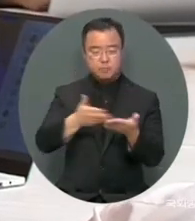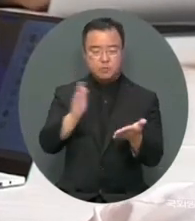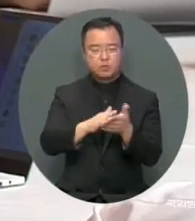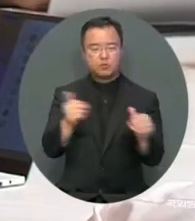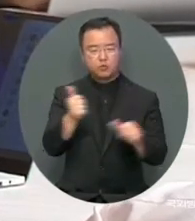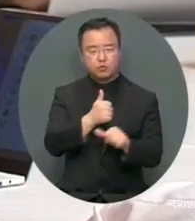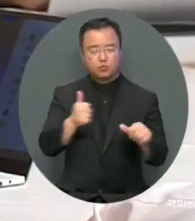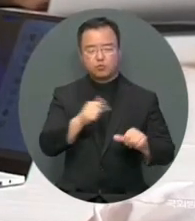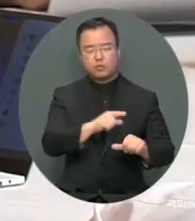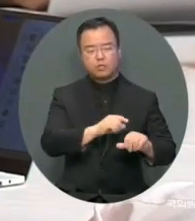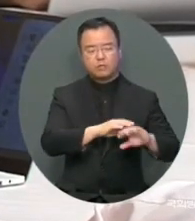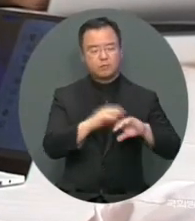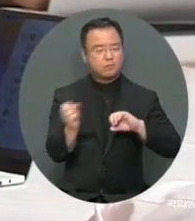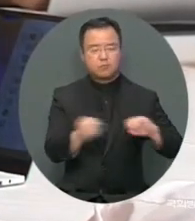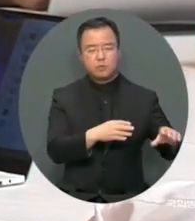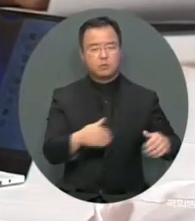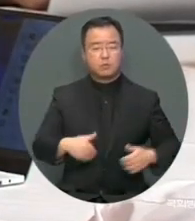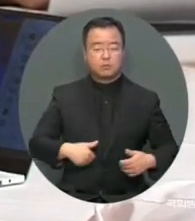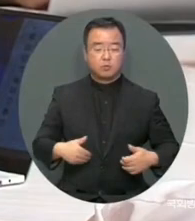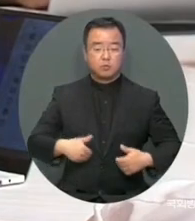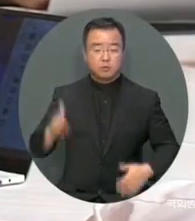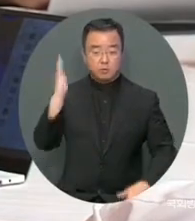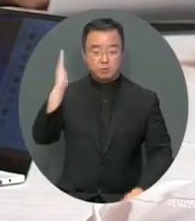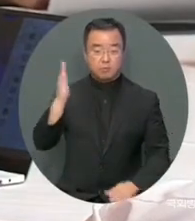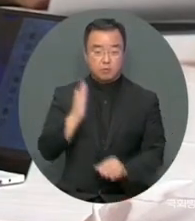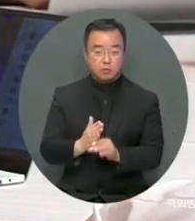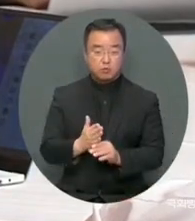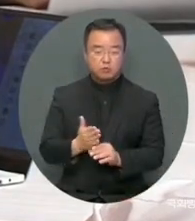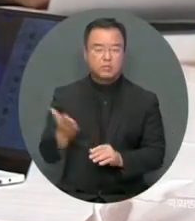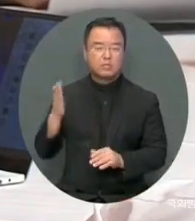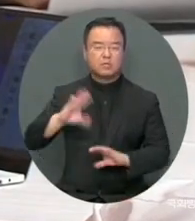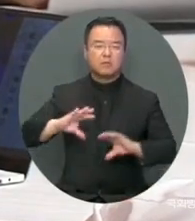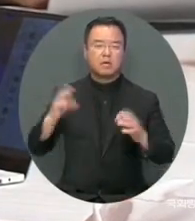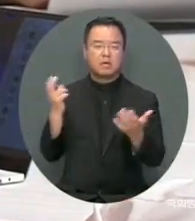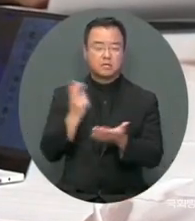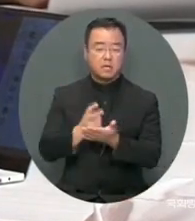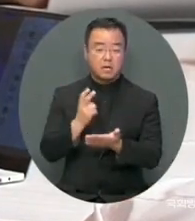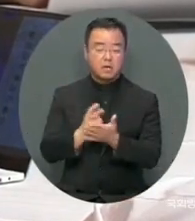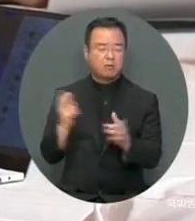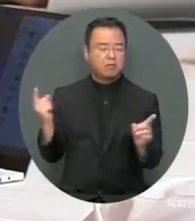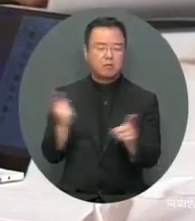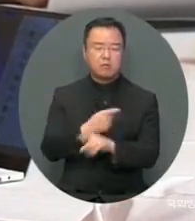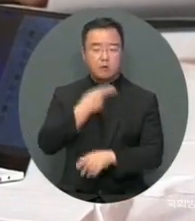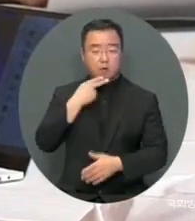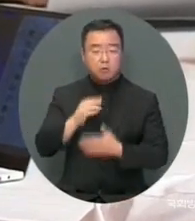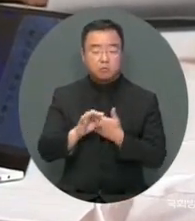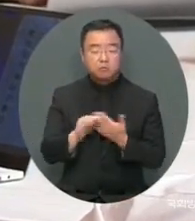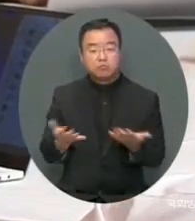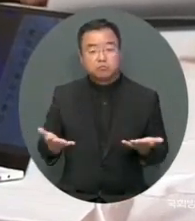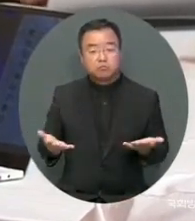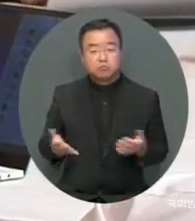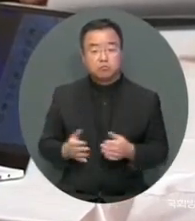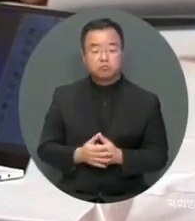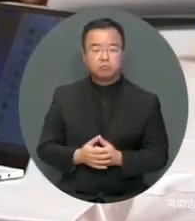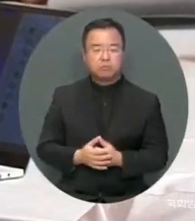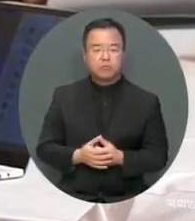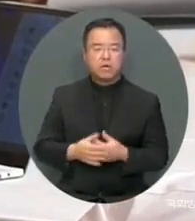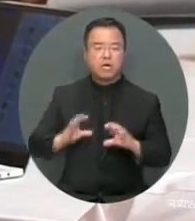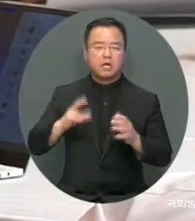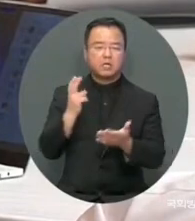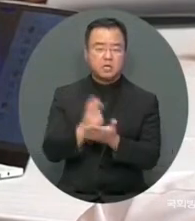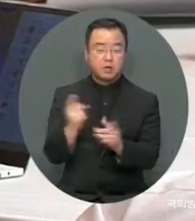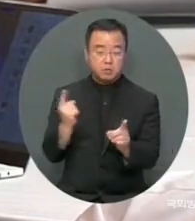이런 이야기도 나오고 있습니다. 근데 결국은 개헌 없이는 실효성이 없어 보이는데요. 개헌 이전에라도